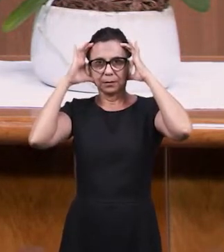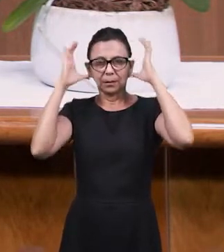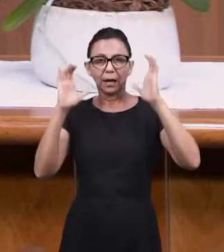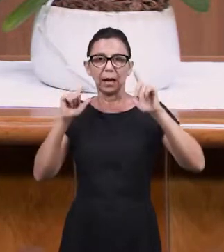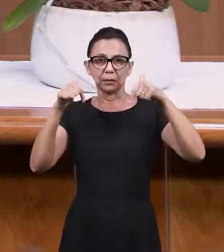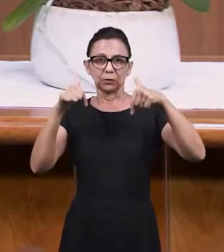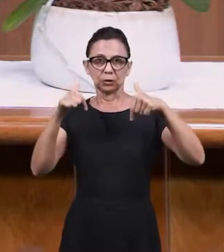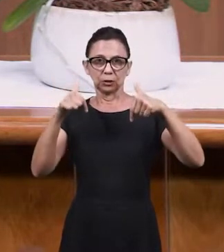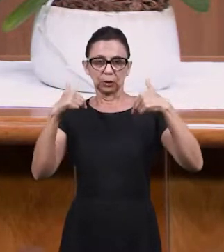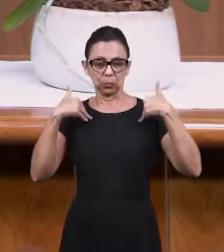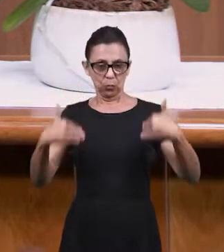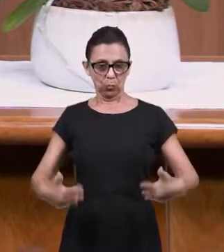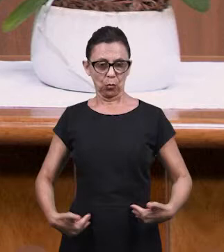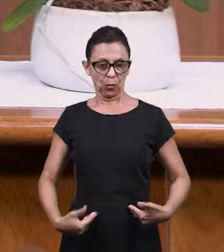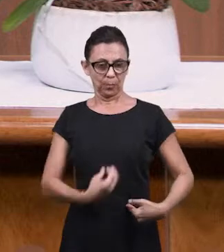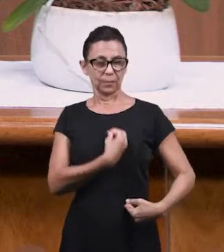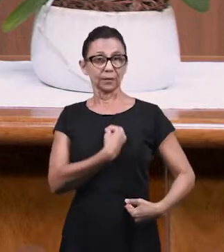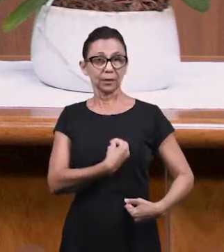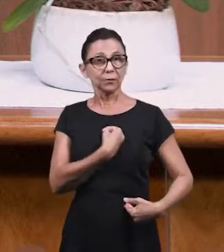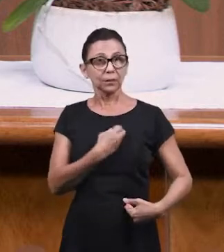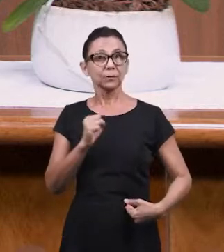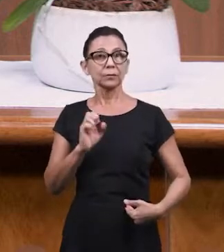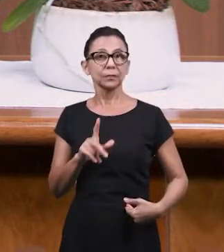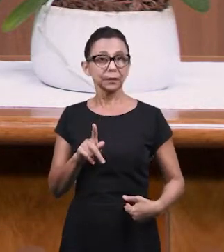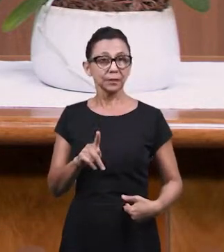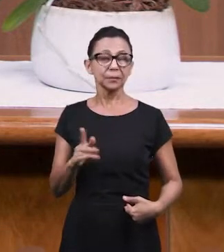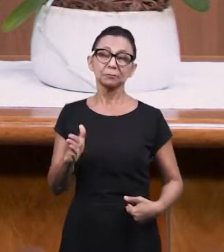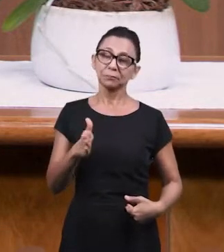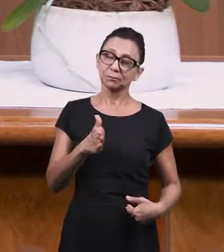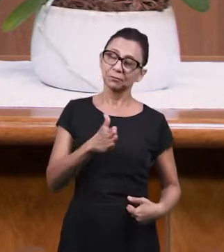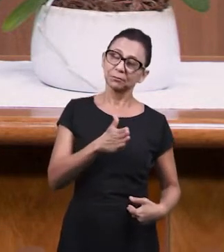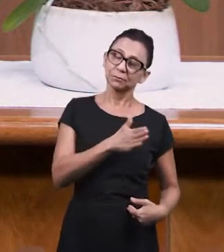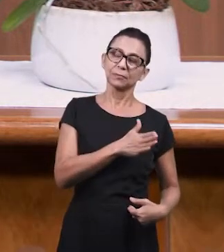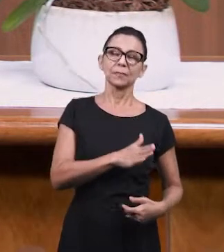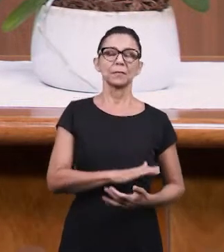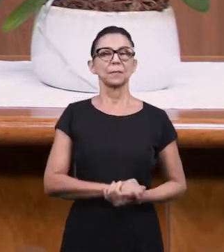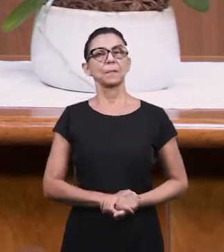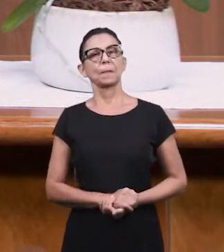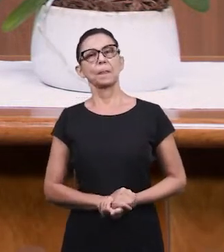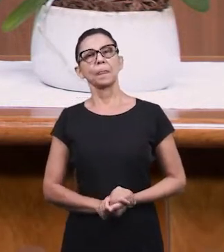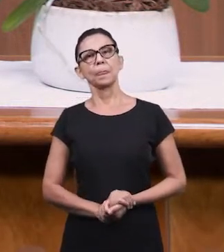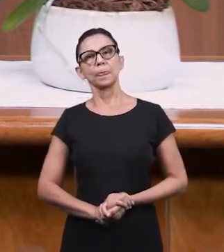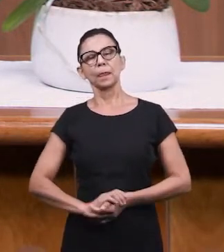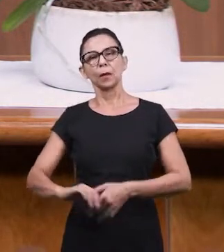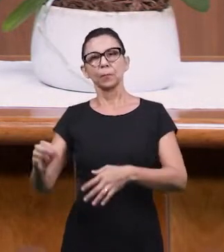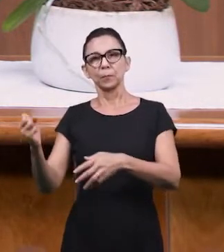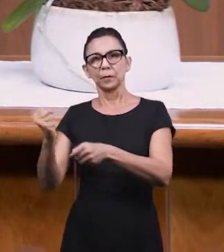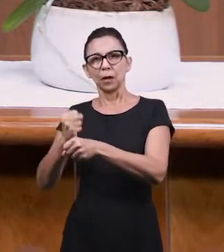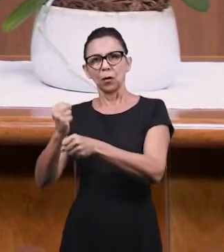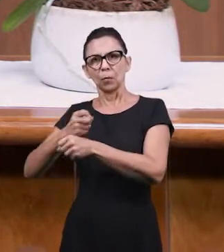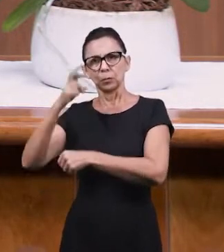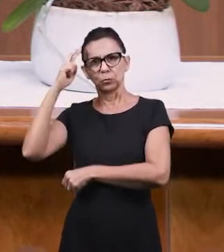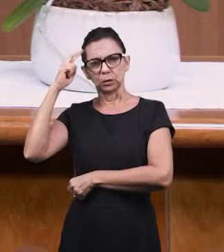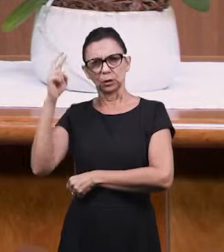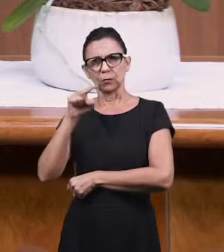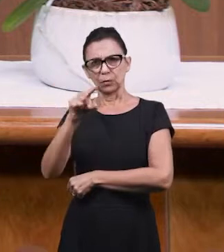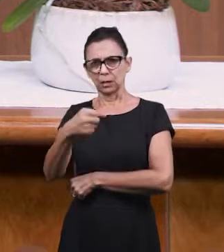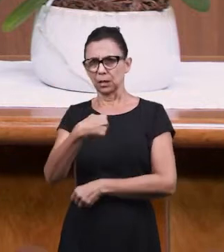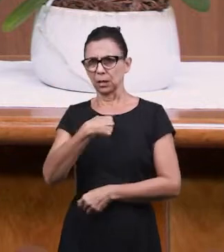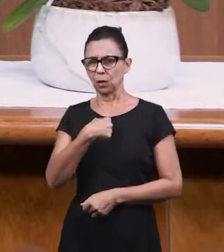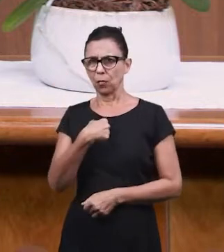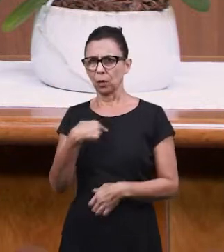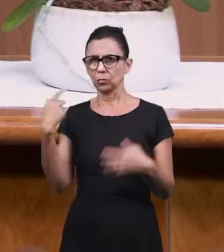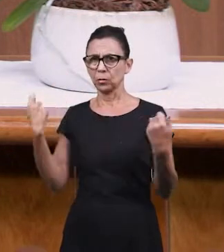le sang a besoin de circuler dans le corps. Donc l'homme, il a